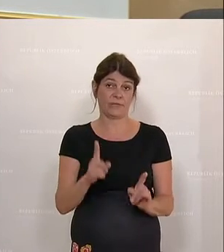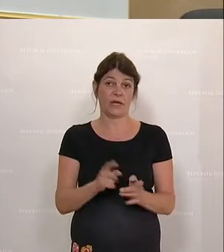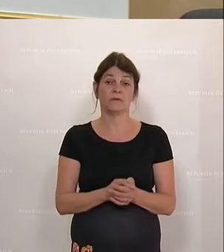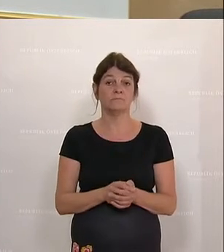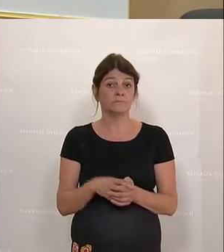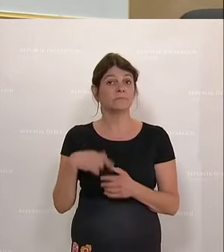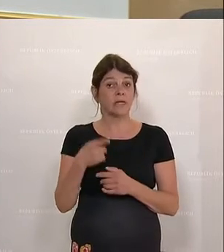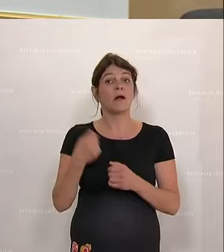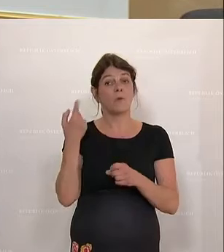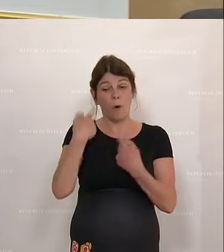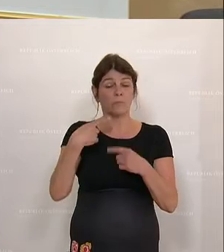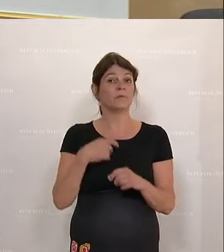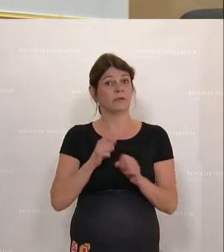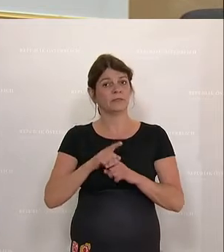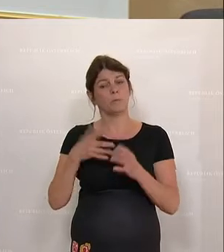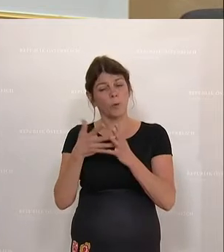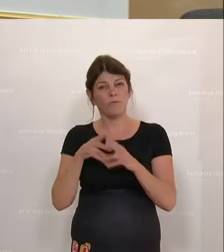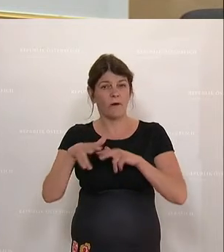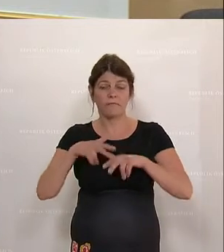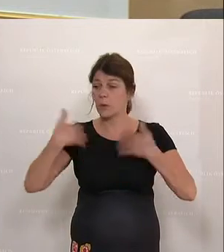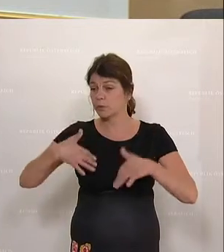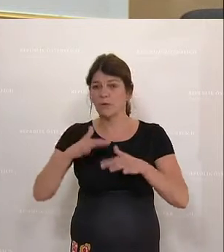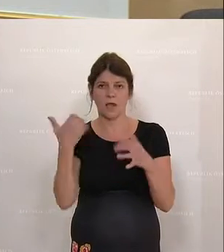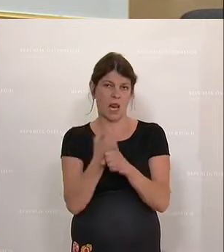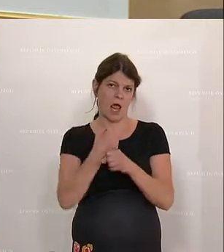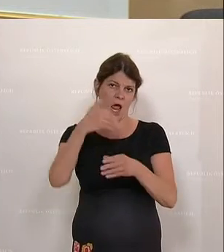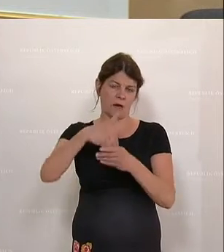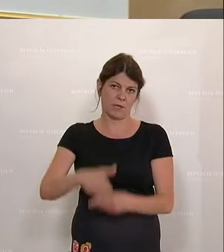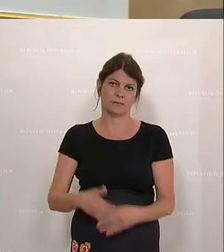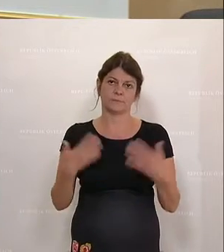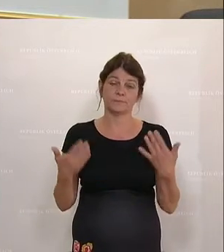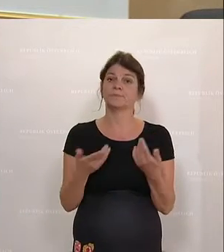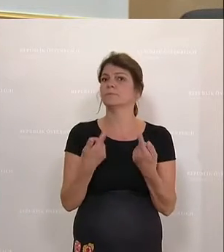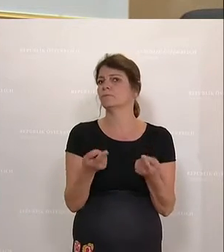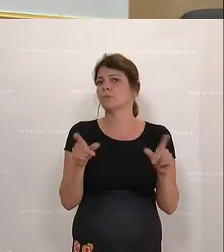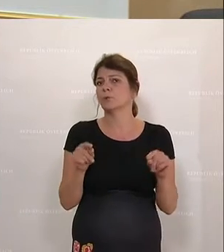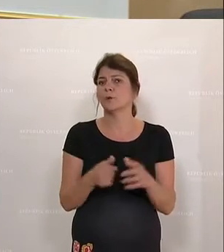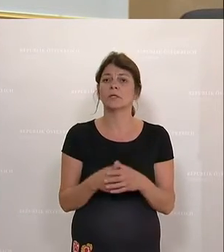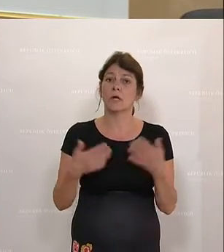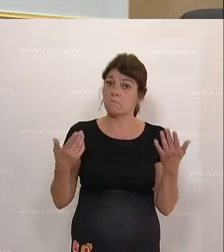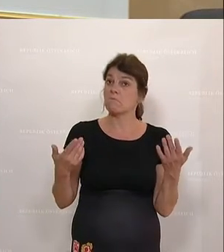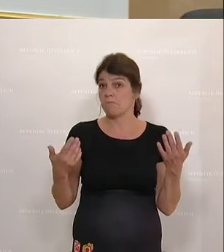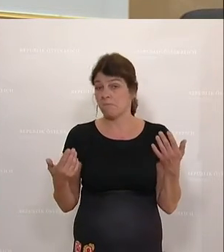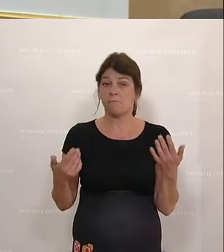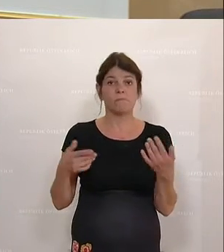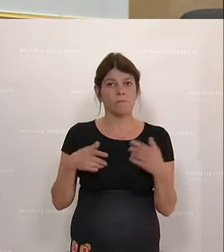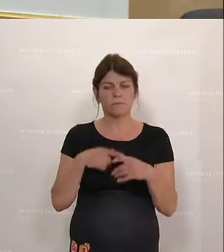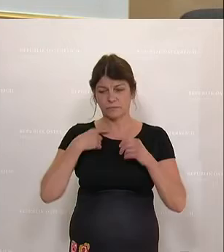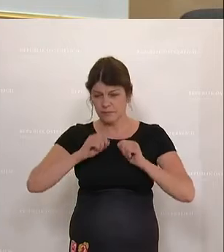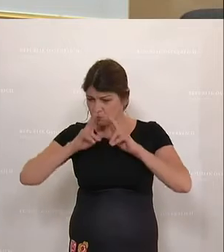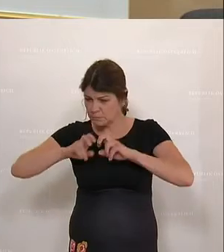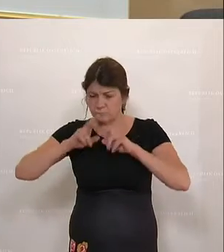einem aufwendigen Prüfverfahren. Das heißt, da kommt es dann zu ziemlich